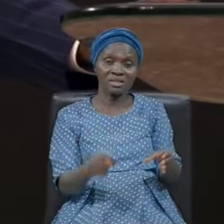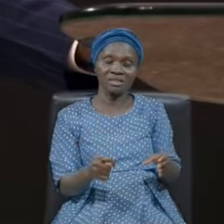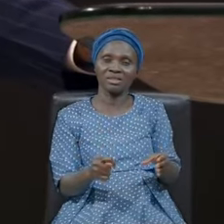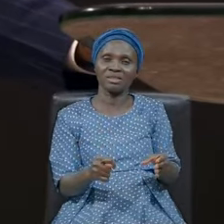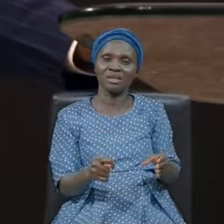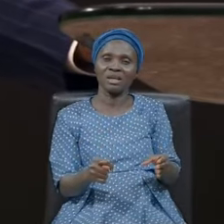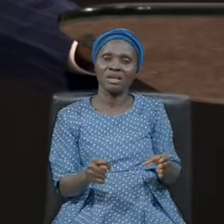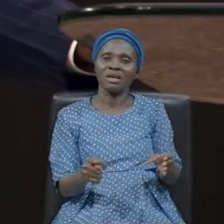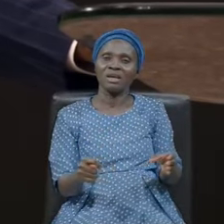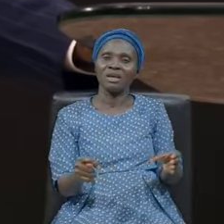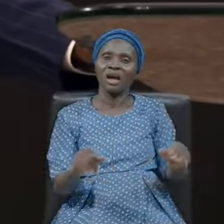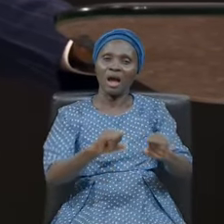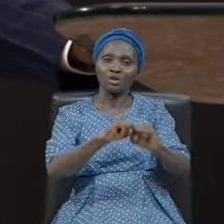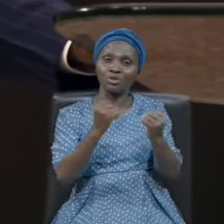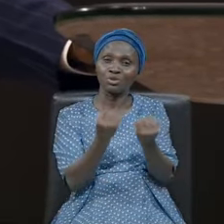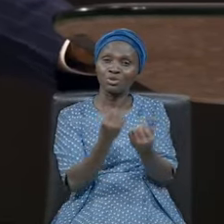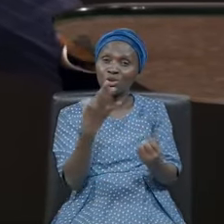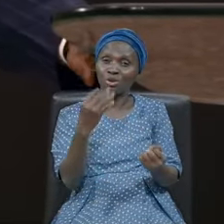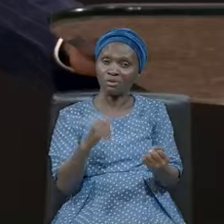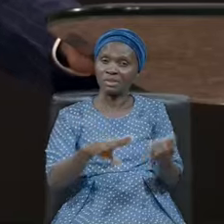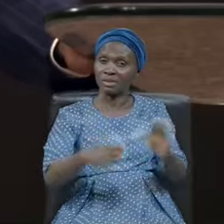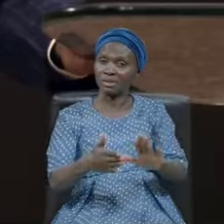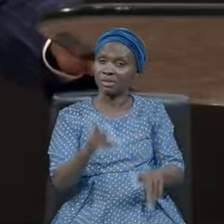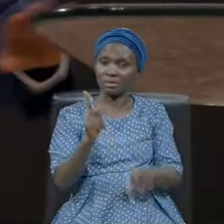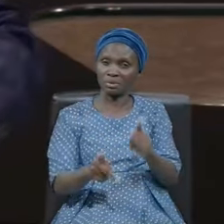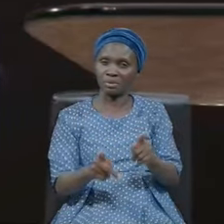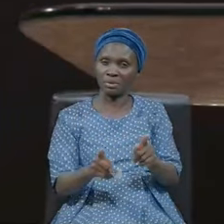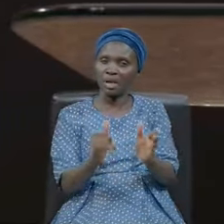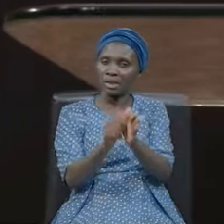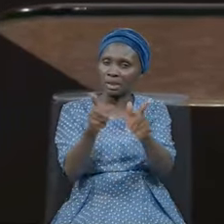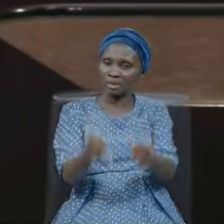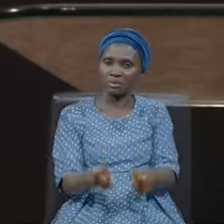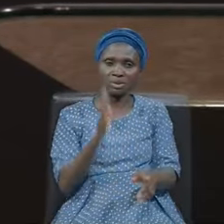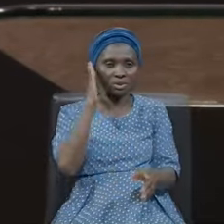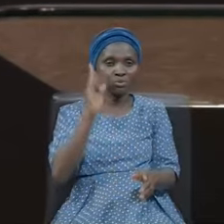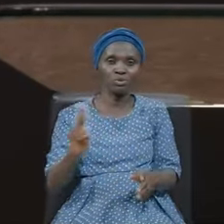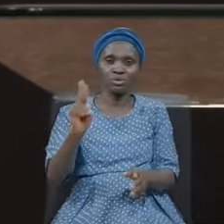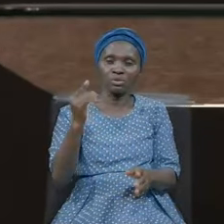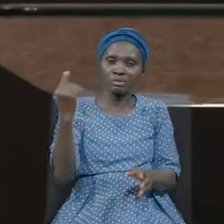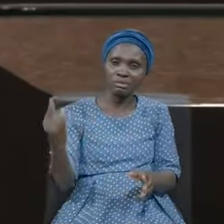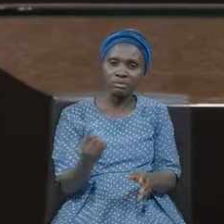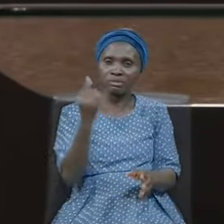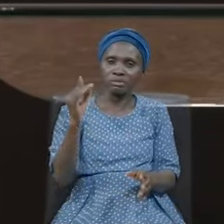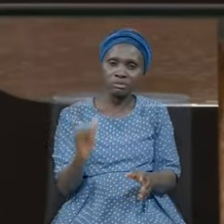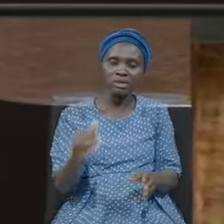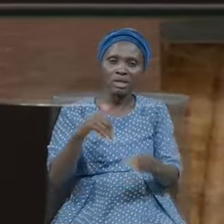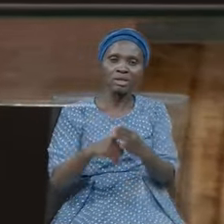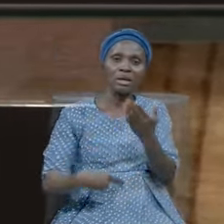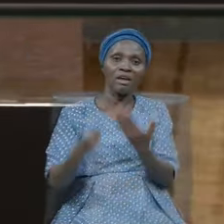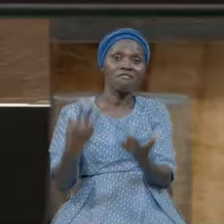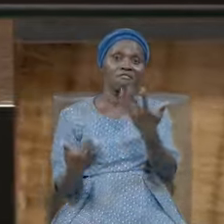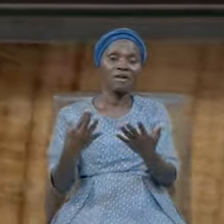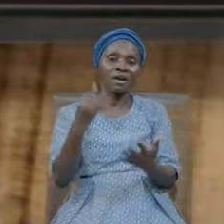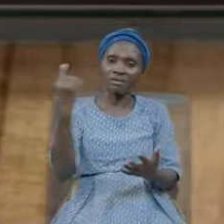physique, va passer l'éternité en enfer et pour toujours.